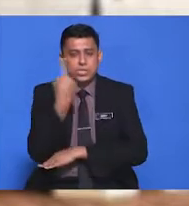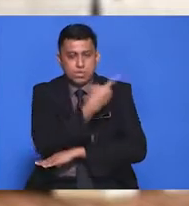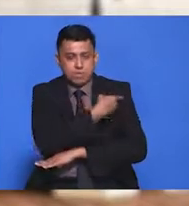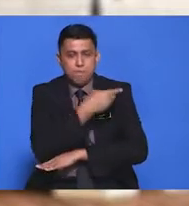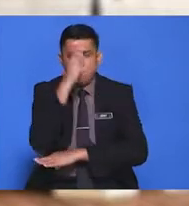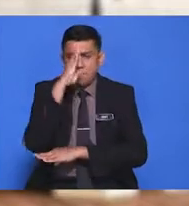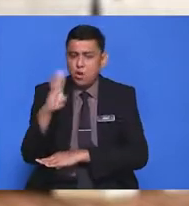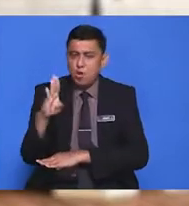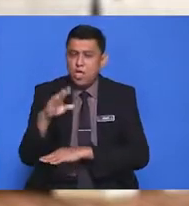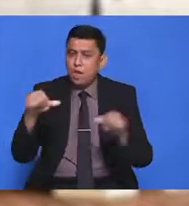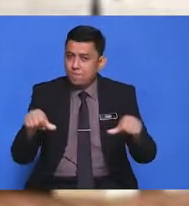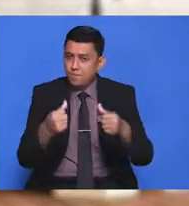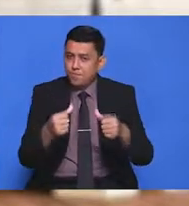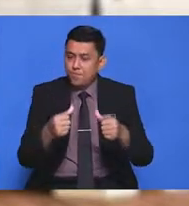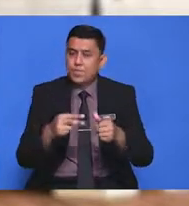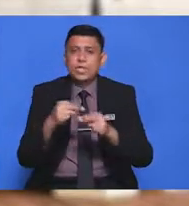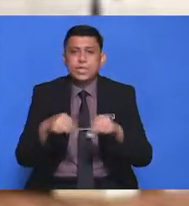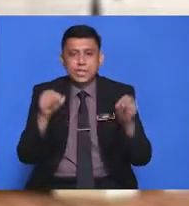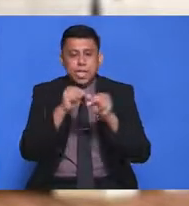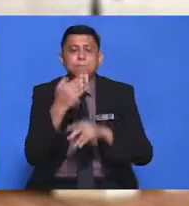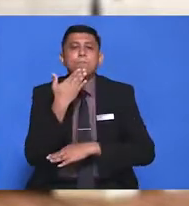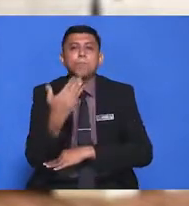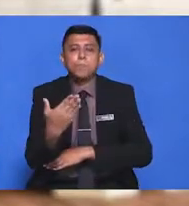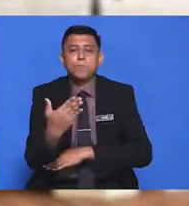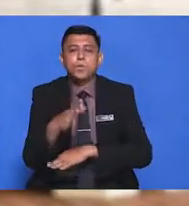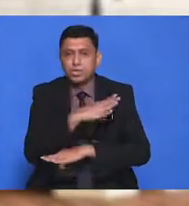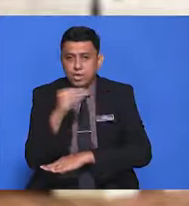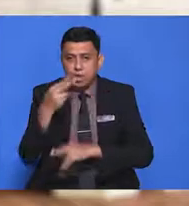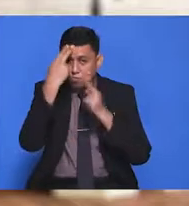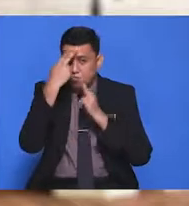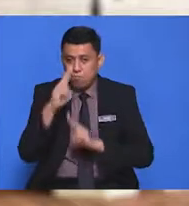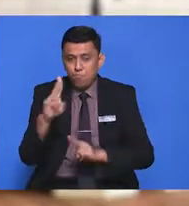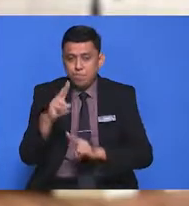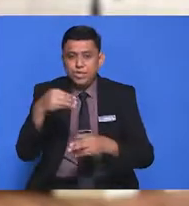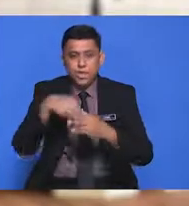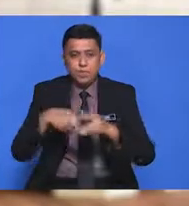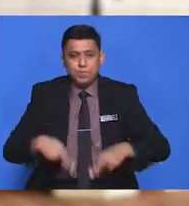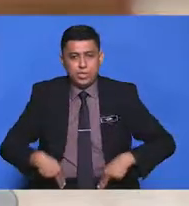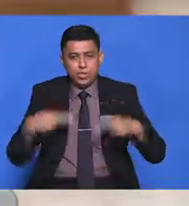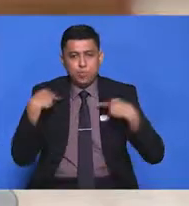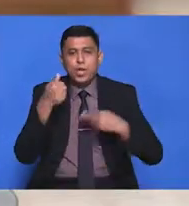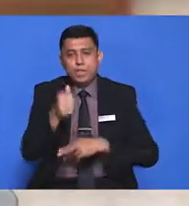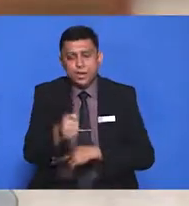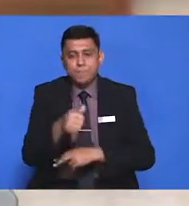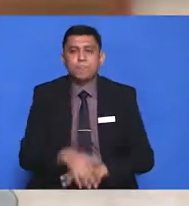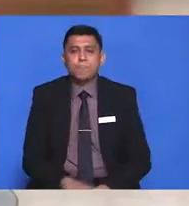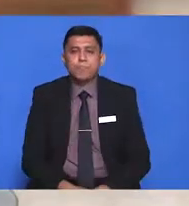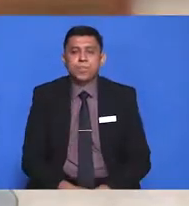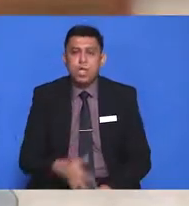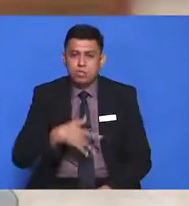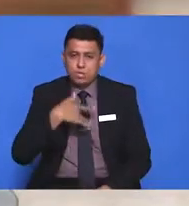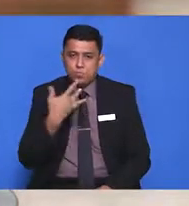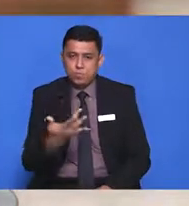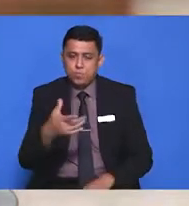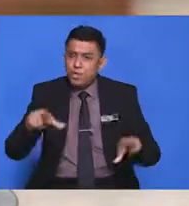bahawa anda mengamalkan nilai berterima kasih dan hormat menghormati dalam kehidupan seharian anda, iaitu perasaan